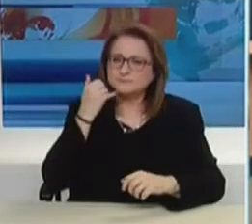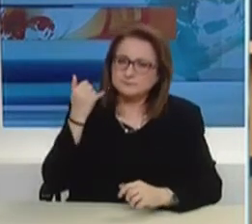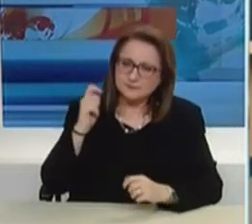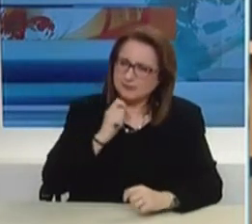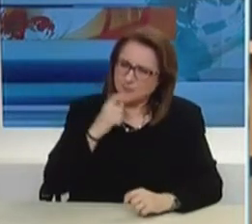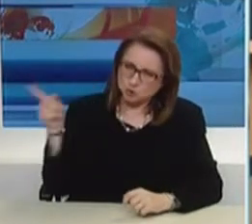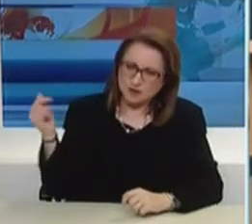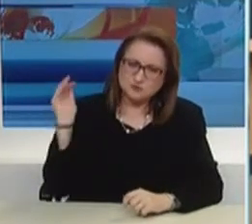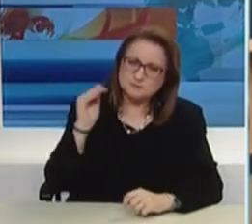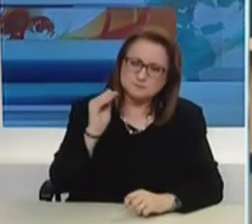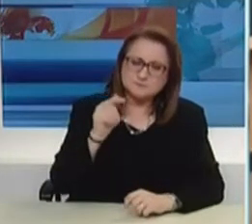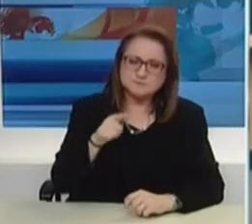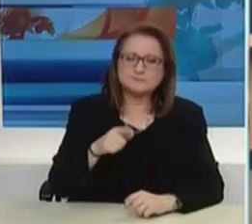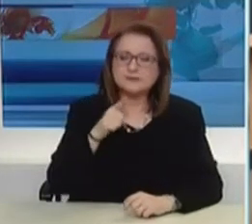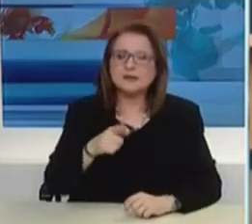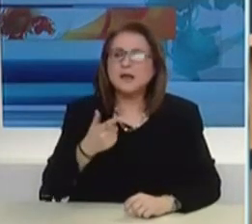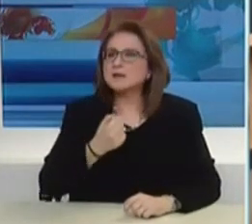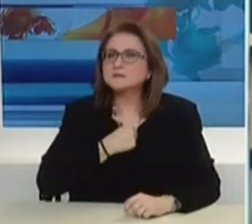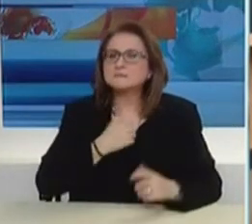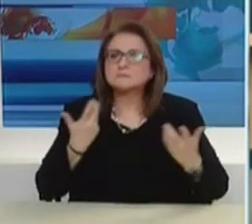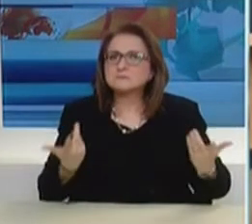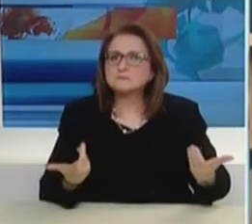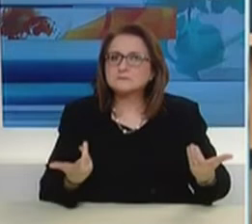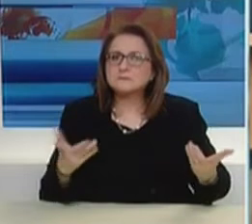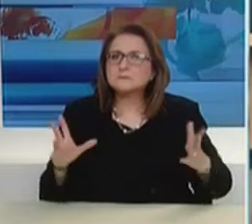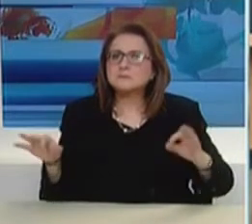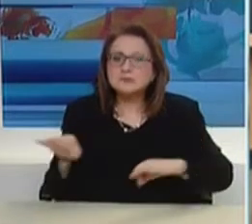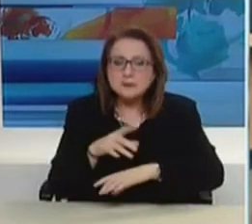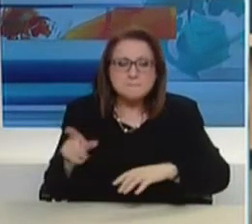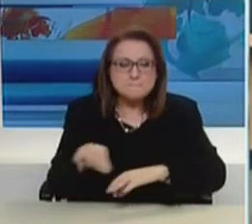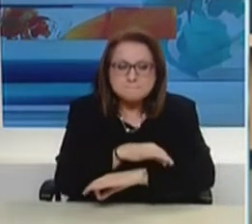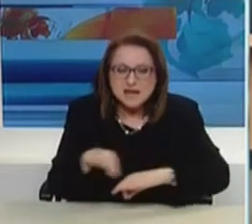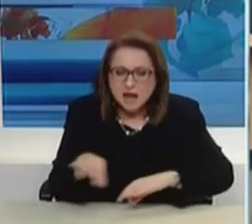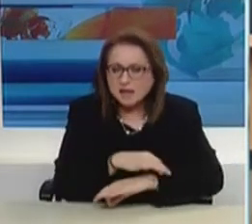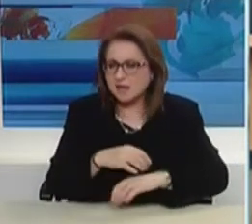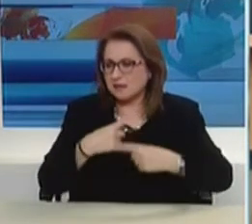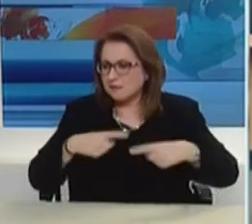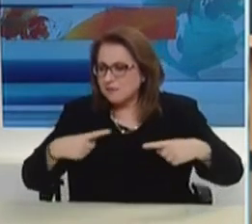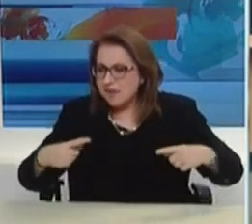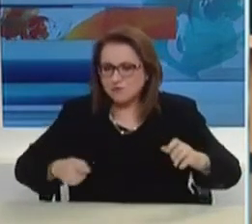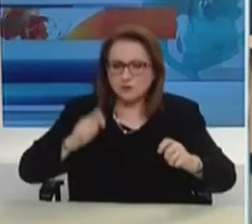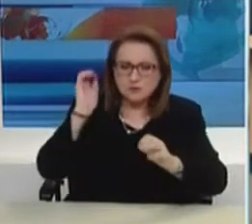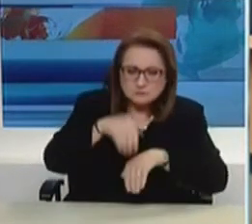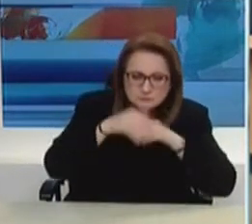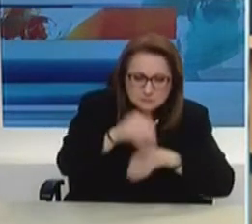ασφαλής χώρος εργασίας και με ποιο έγγραφο κινούνται νόμιμα οι μηχανικοί και τα συνεργεία στα ιδιωτικά έργα?